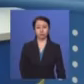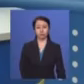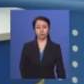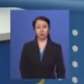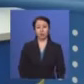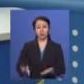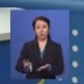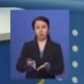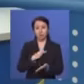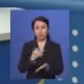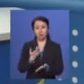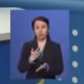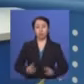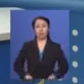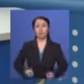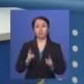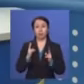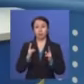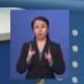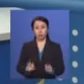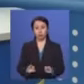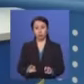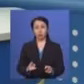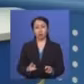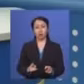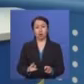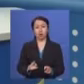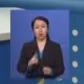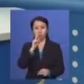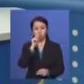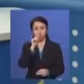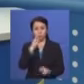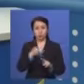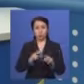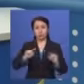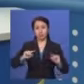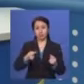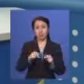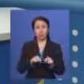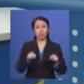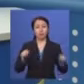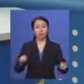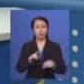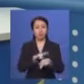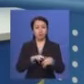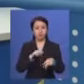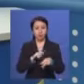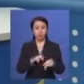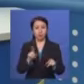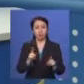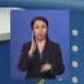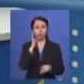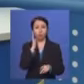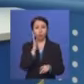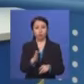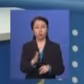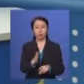Продолжаем. Сразу в нескольких преступлениях подозревается мужчина, которого задержали петропавловские полицейские, что